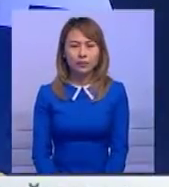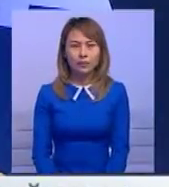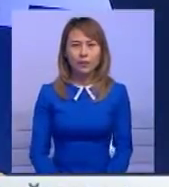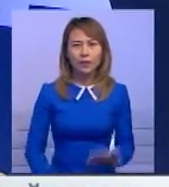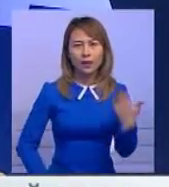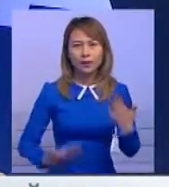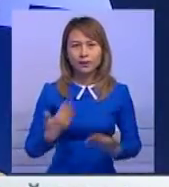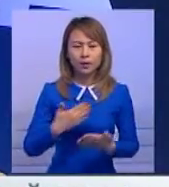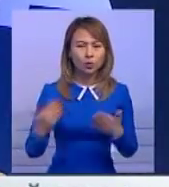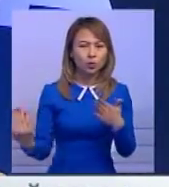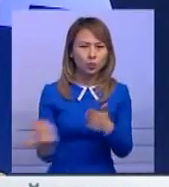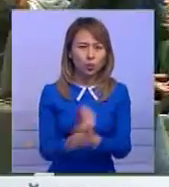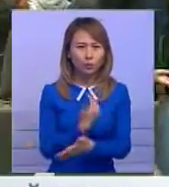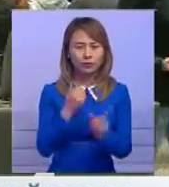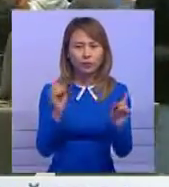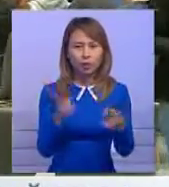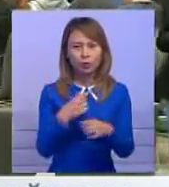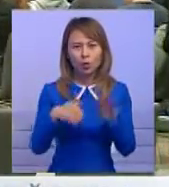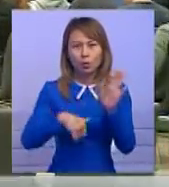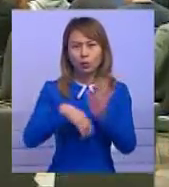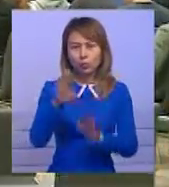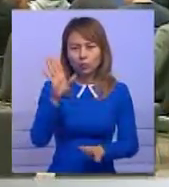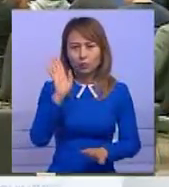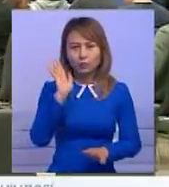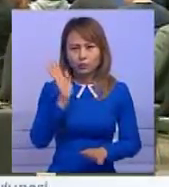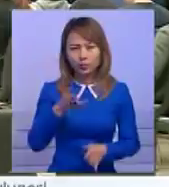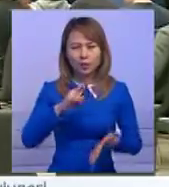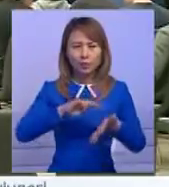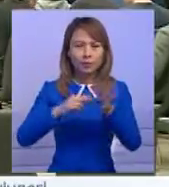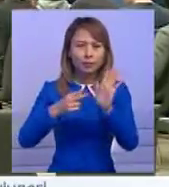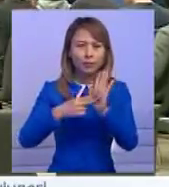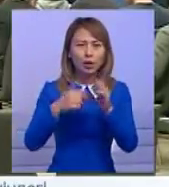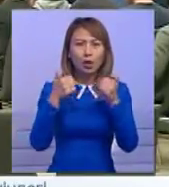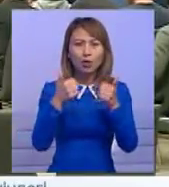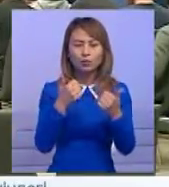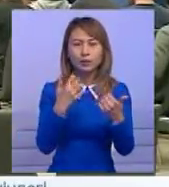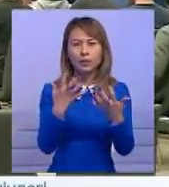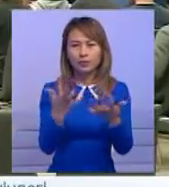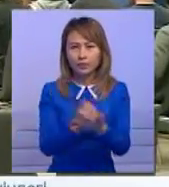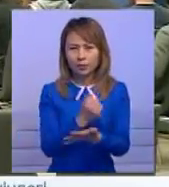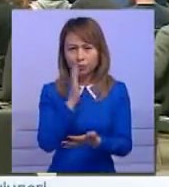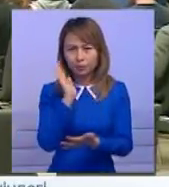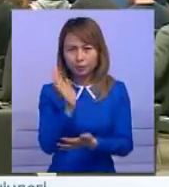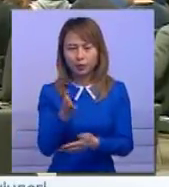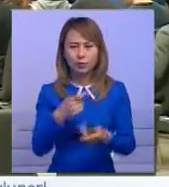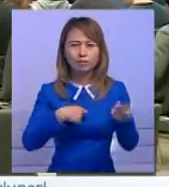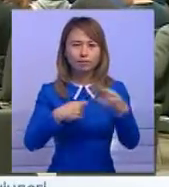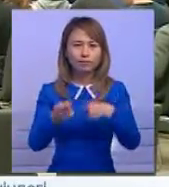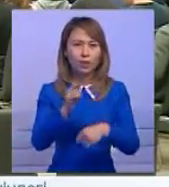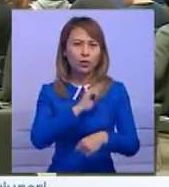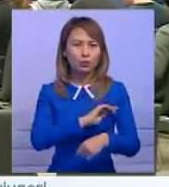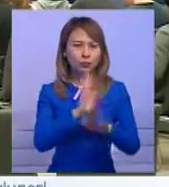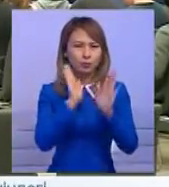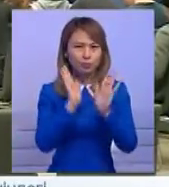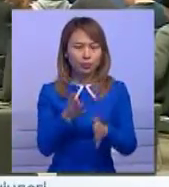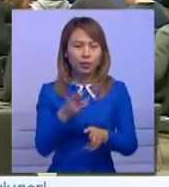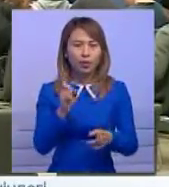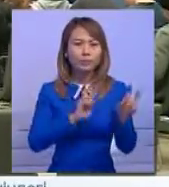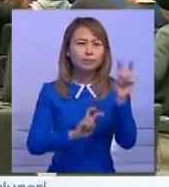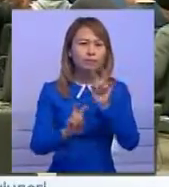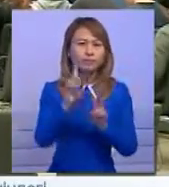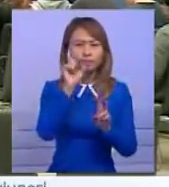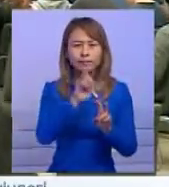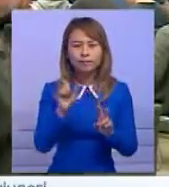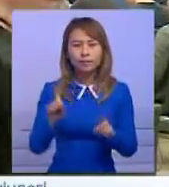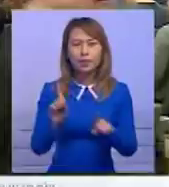Егер инновациялық тұрғыда ізденісі мол, қабілеті зор жоба авторларын кездестірсек, олармен әріптестік орнатамыз. Ілкімді ізденіс иелері